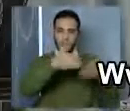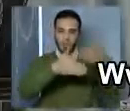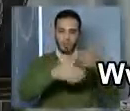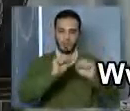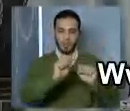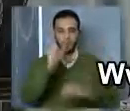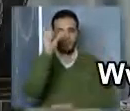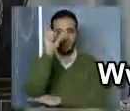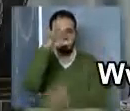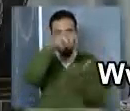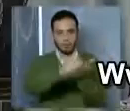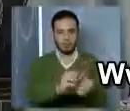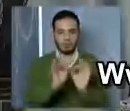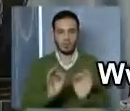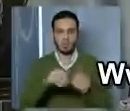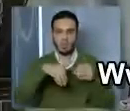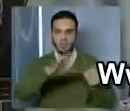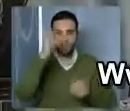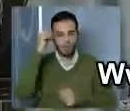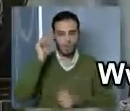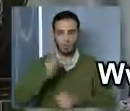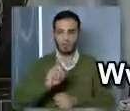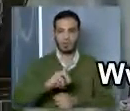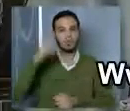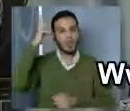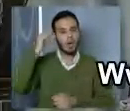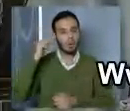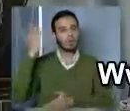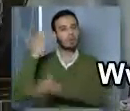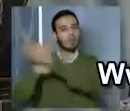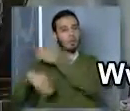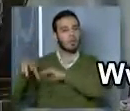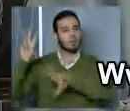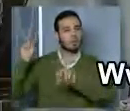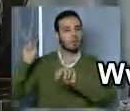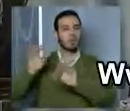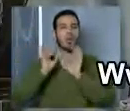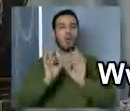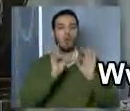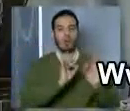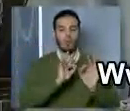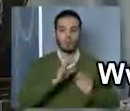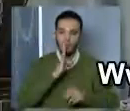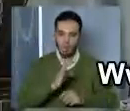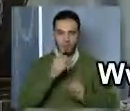من الآخرين. اليهود لم يتغيروا، هذا صحيح،